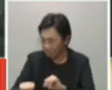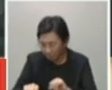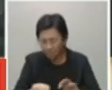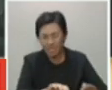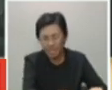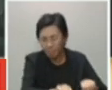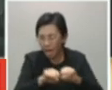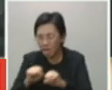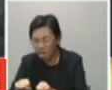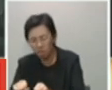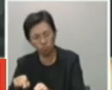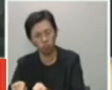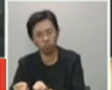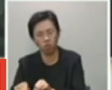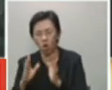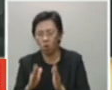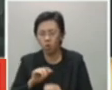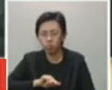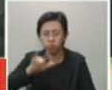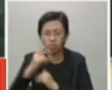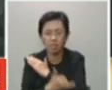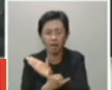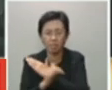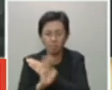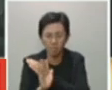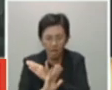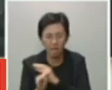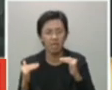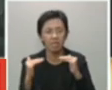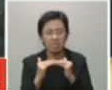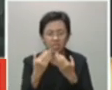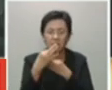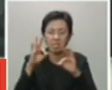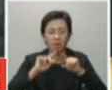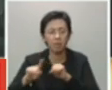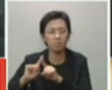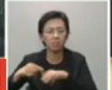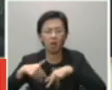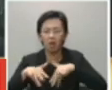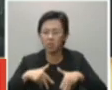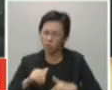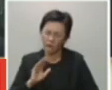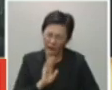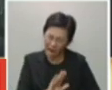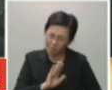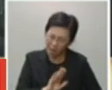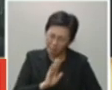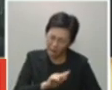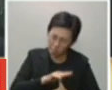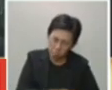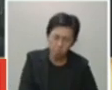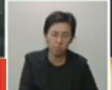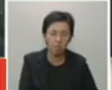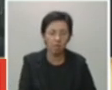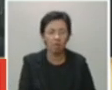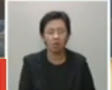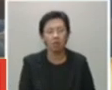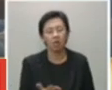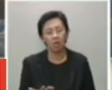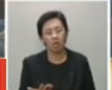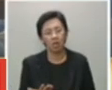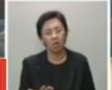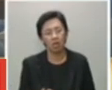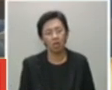นคติห้ามคนออกนอกประเทศจำกัดสิทธิเสรีภาพของพี่น้องประชาชนแต่ที่แย่ที่สุดครับพลเอก